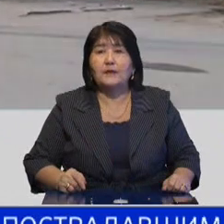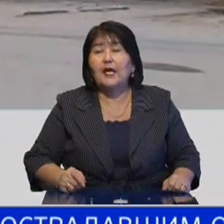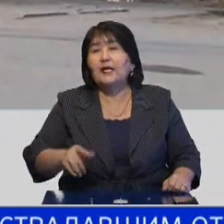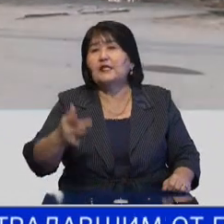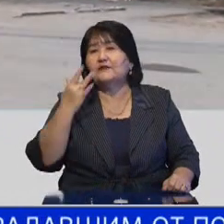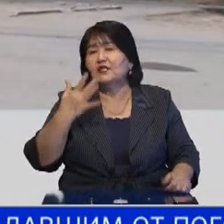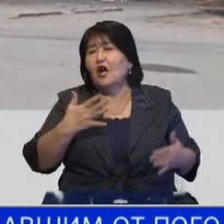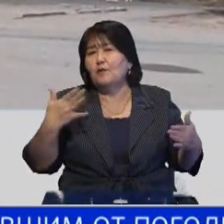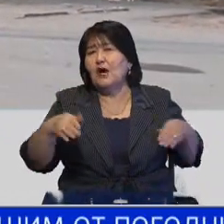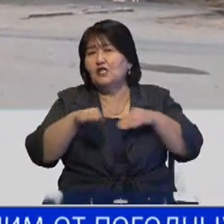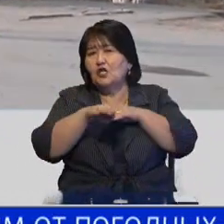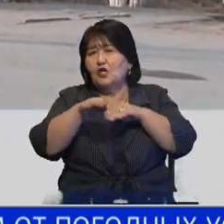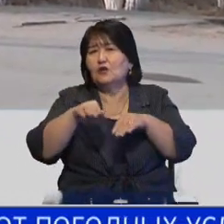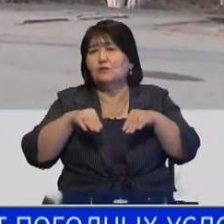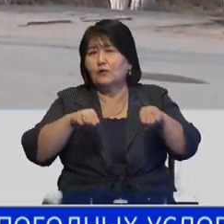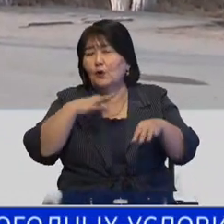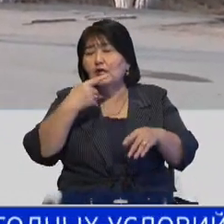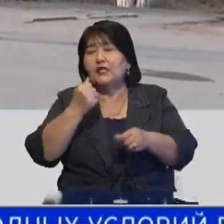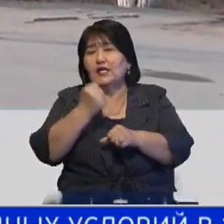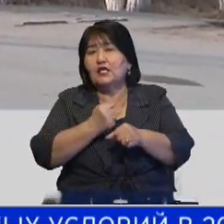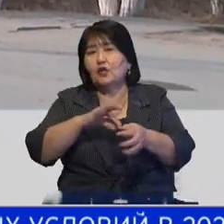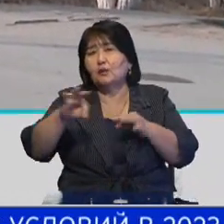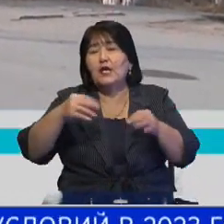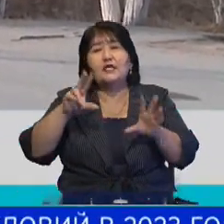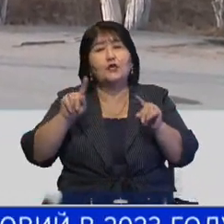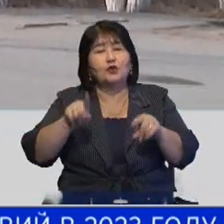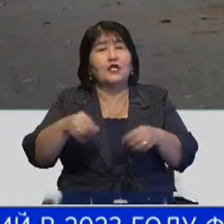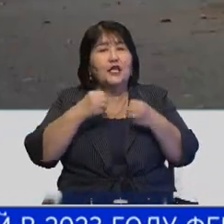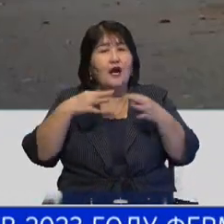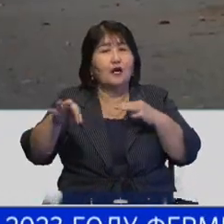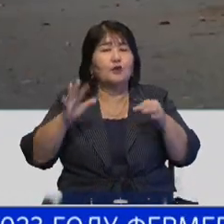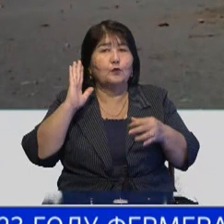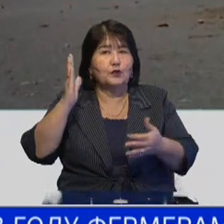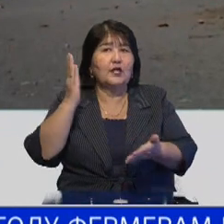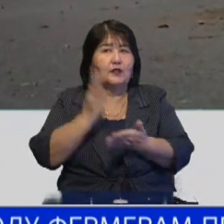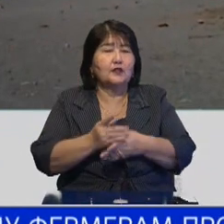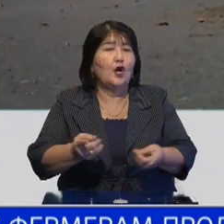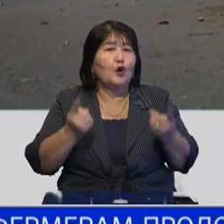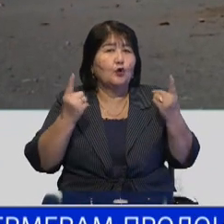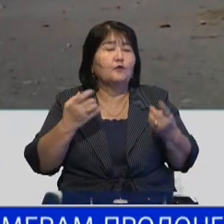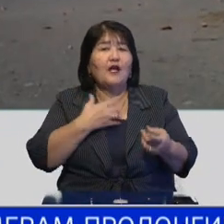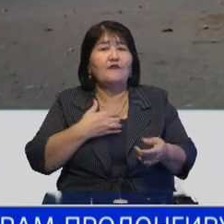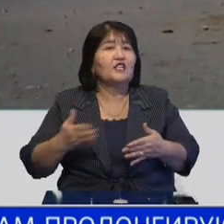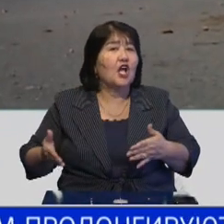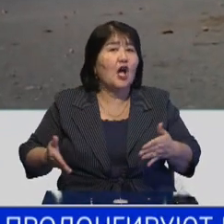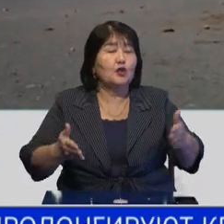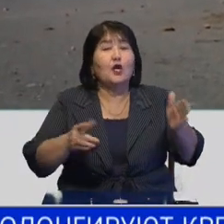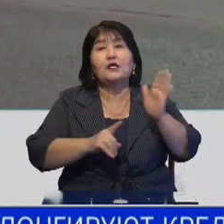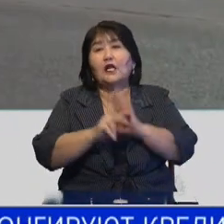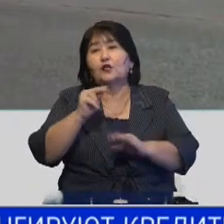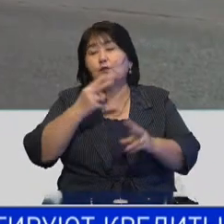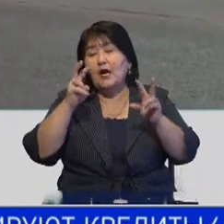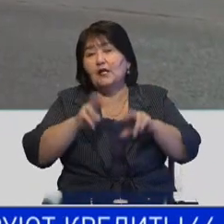Здесь всегда большие заторы, поэтому мы разработали этот проект. Считаем, что это хороший проект, который соединит крупные и важные дороги. На начало